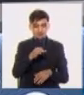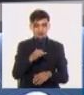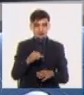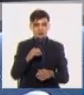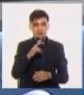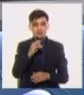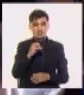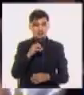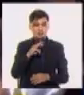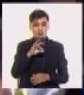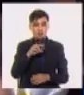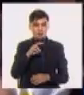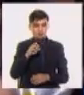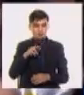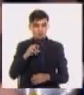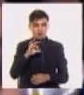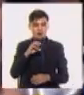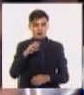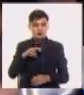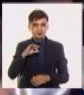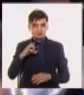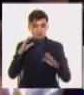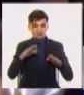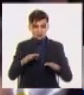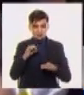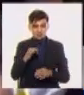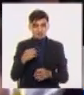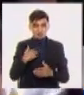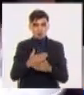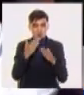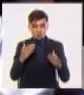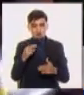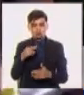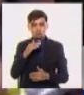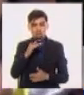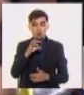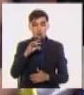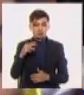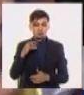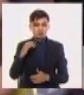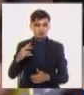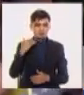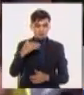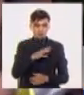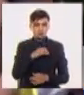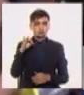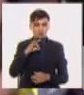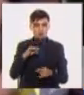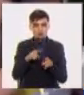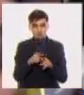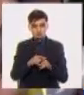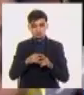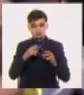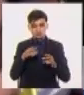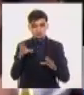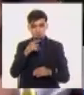миннеаполисе мы здесь больше чем просто для джордана флойда мы здесь ради истории несправедливости